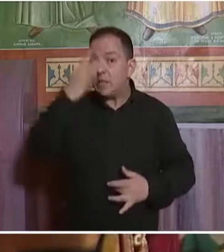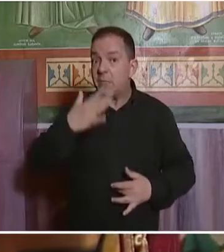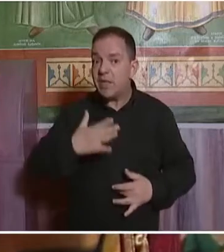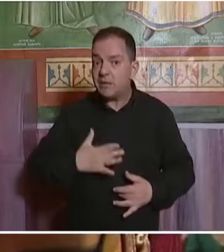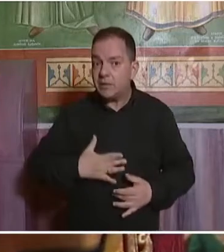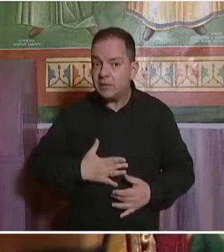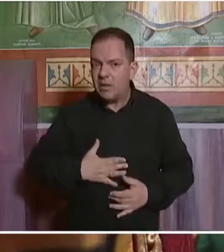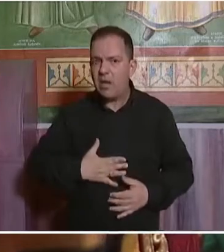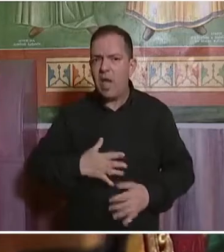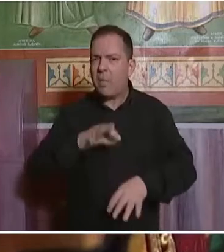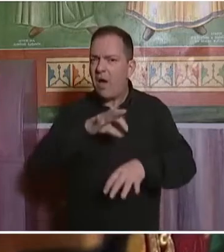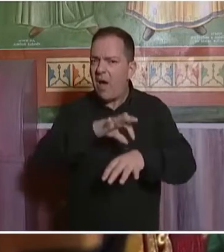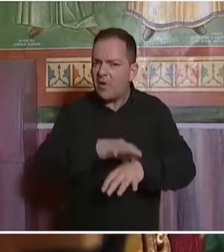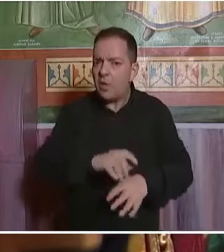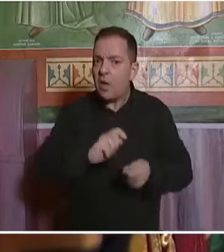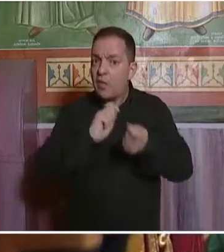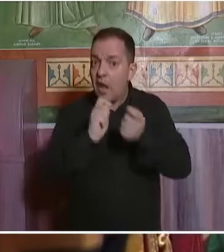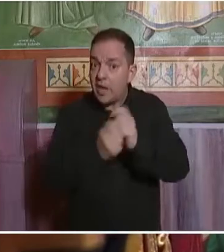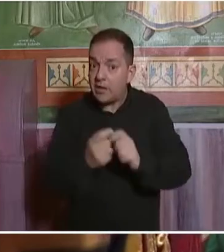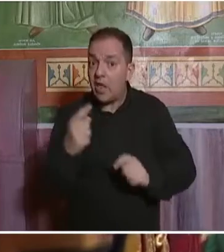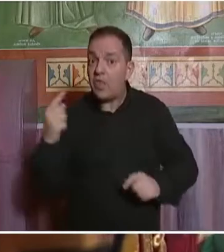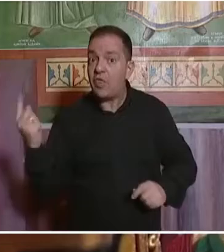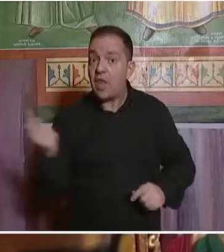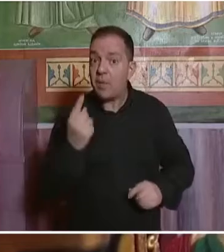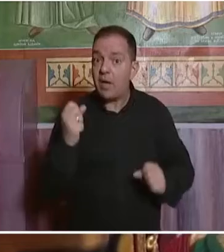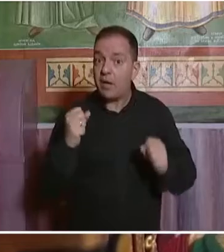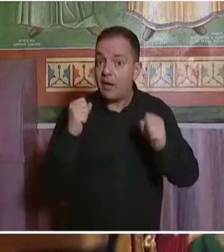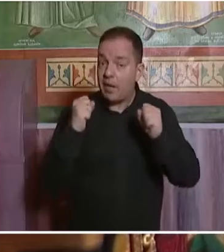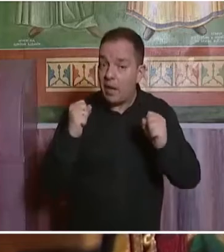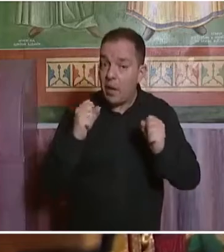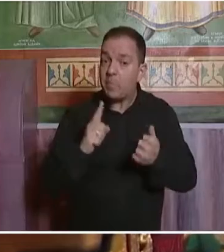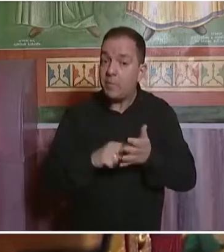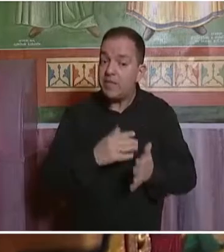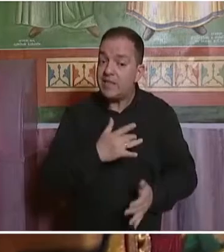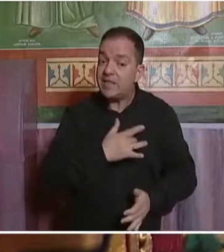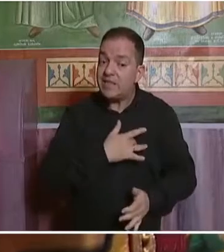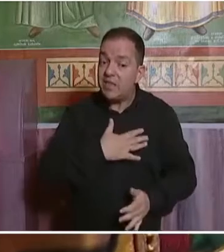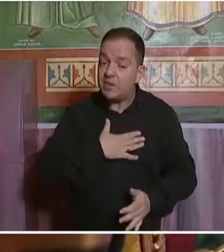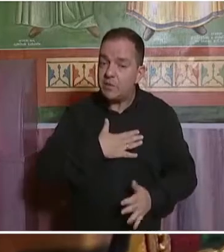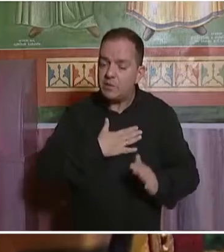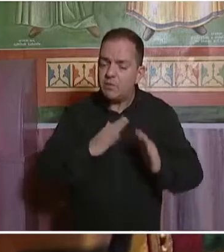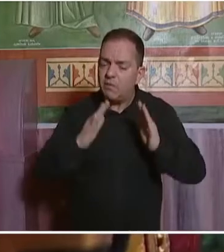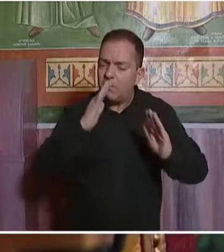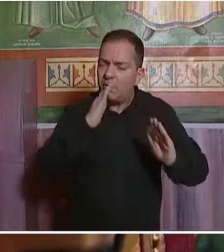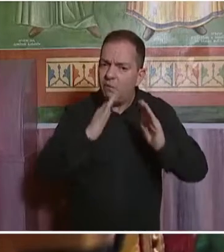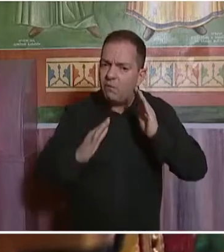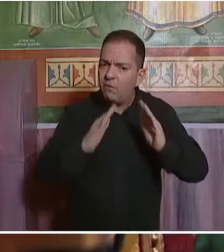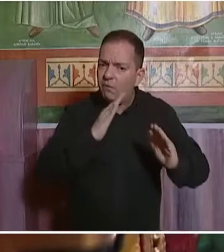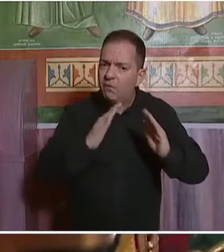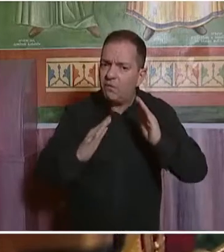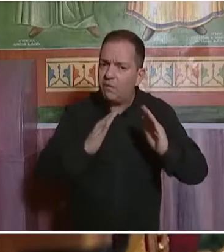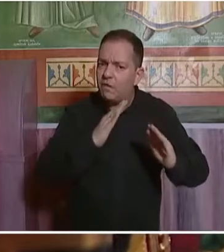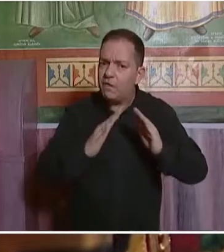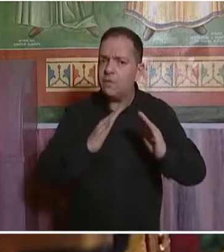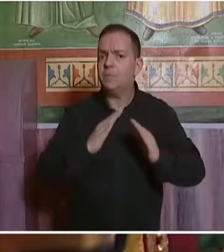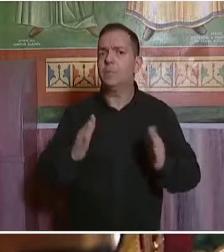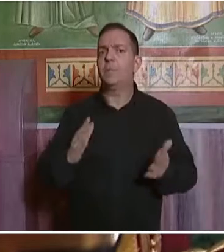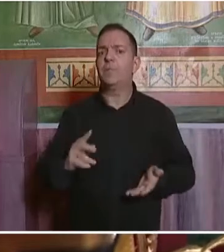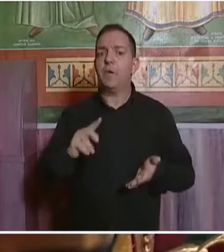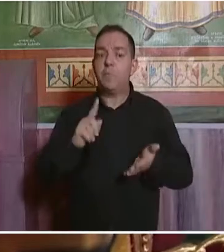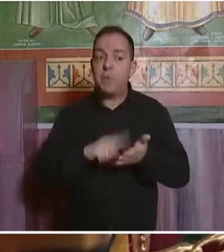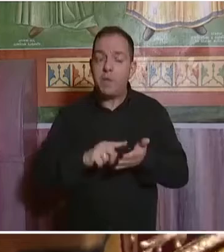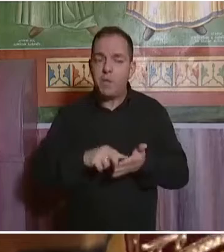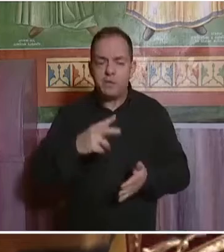συνείδησή μας, οφείλουμε να επιδείξουμε φροντίδα, να είμεθα